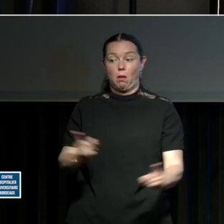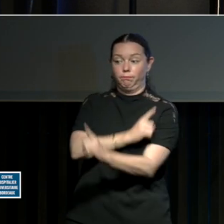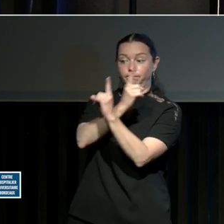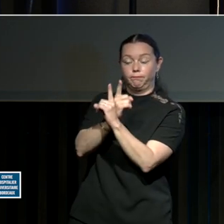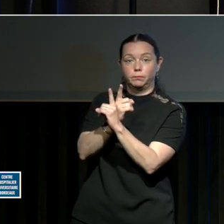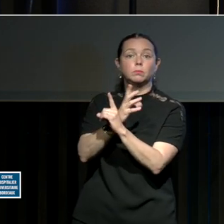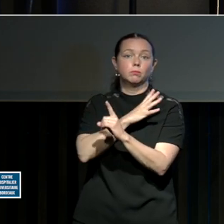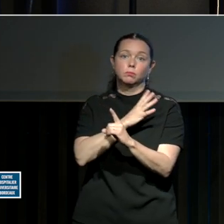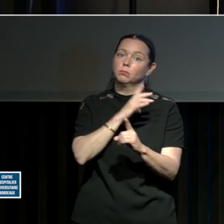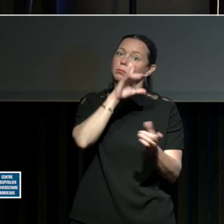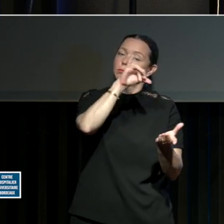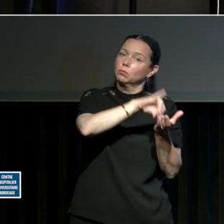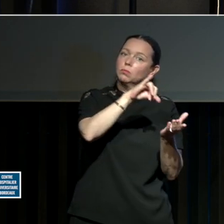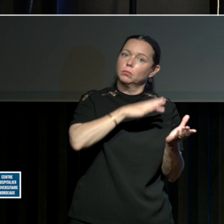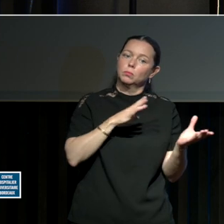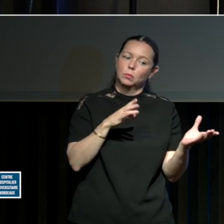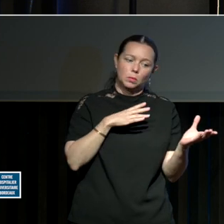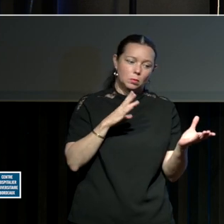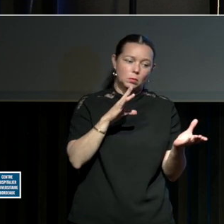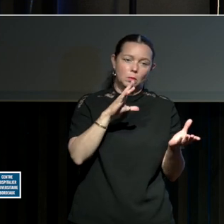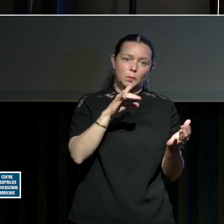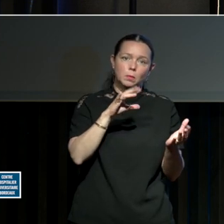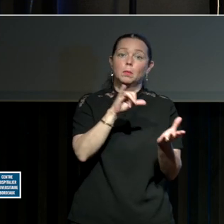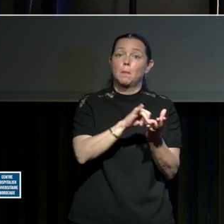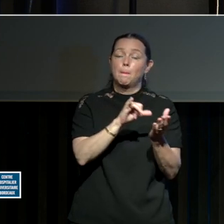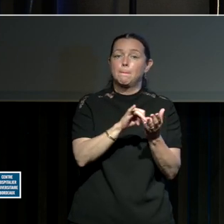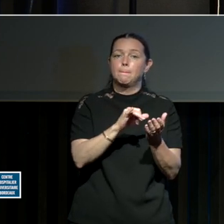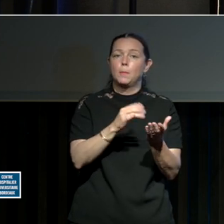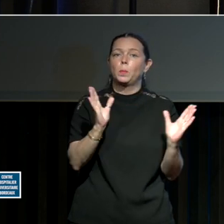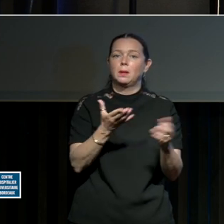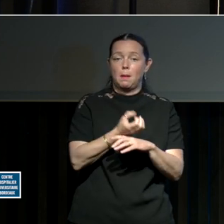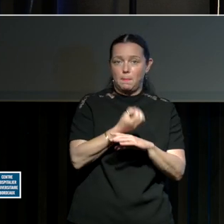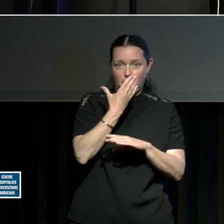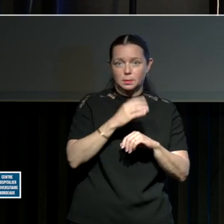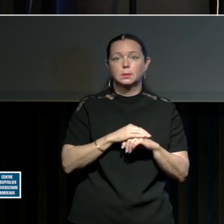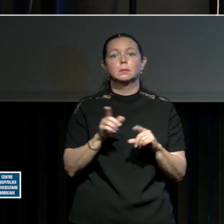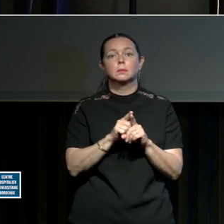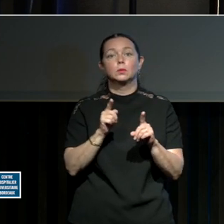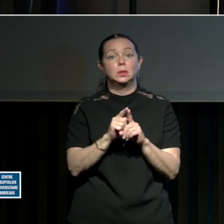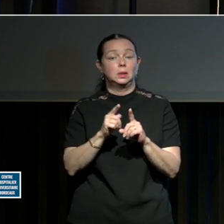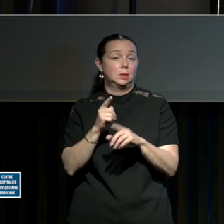existent en particulier sur le site de Charles Perrins et du CHU.